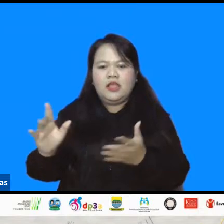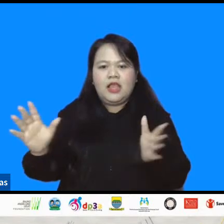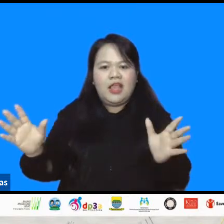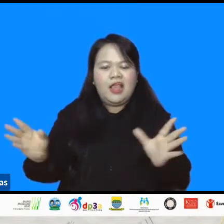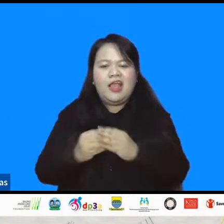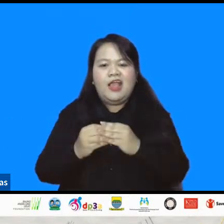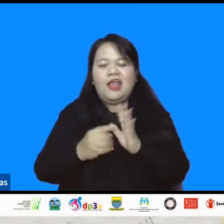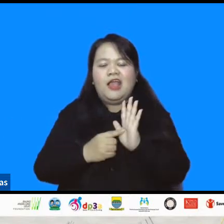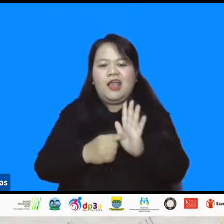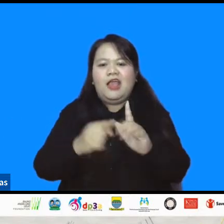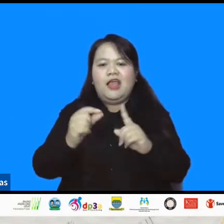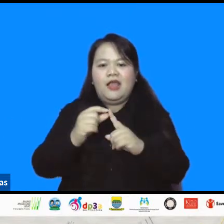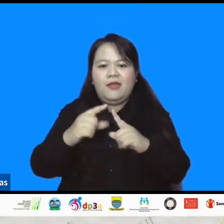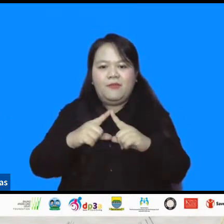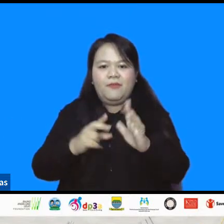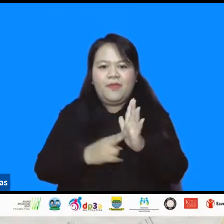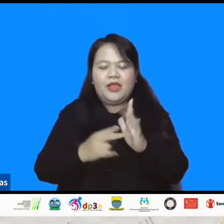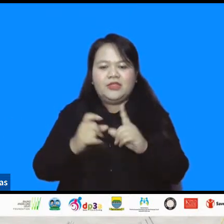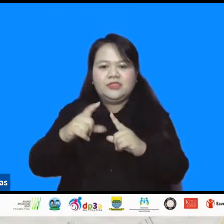Pancasora ini nanti